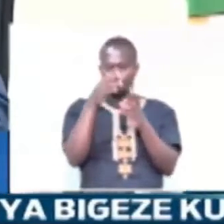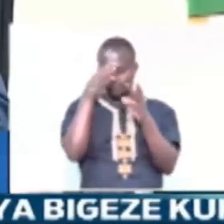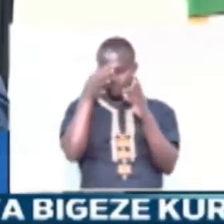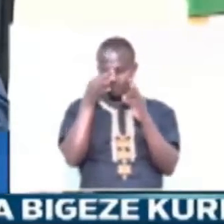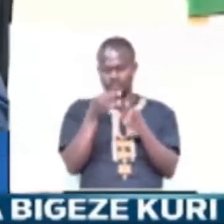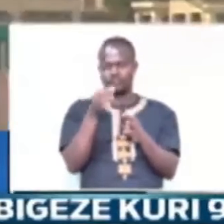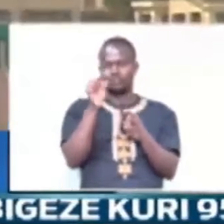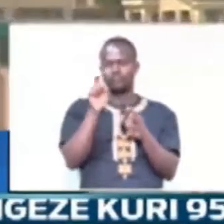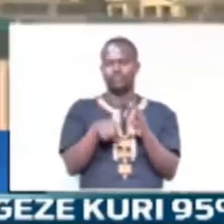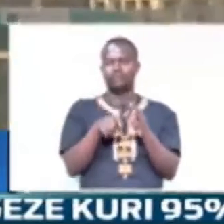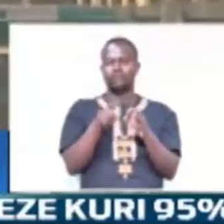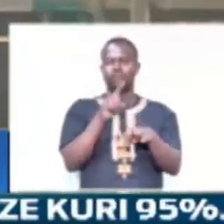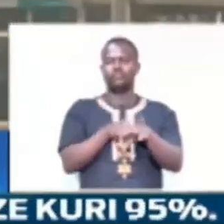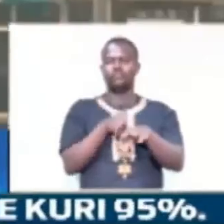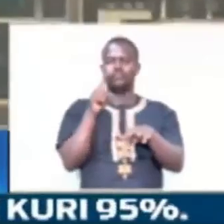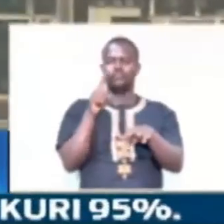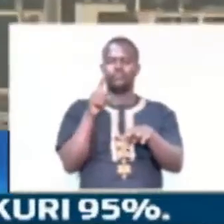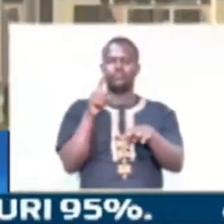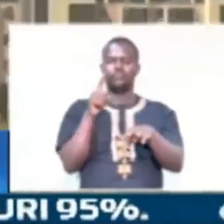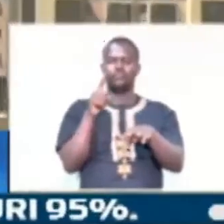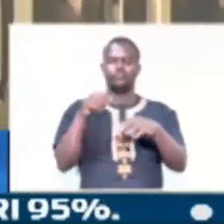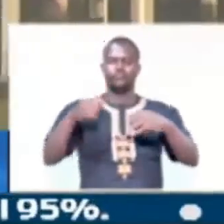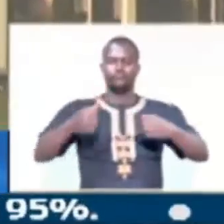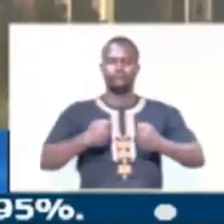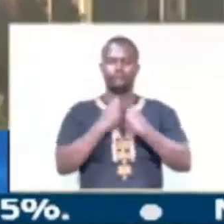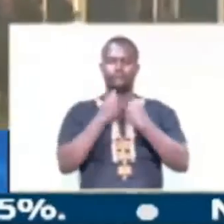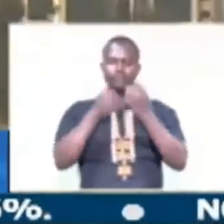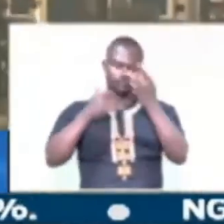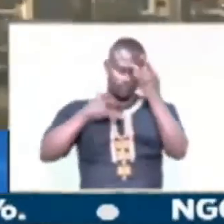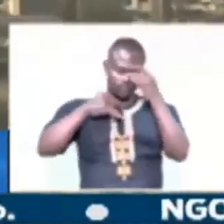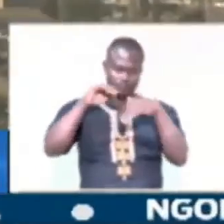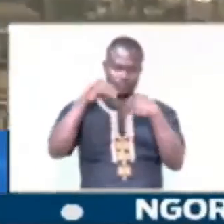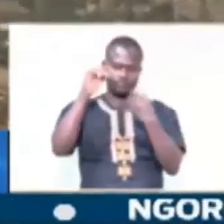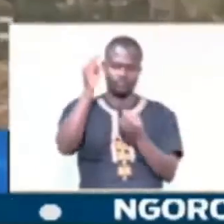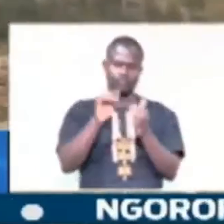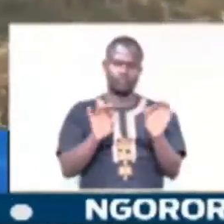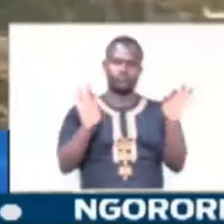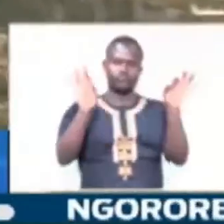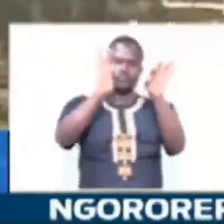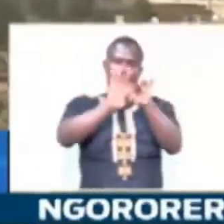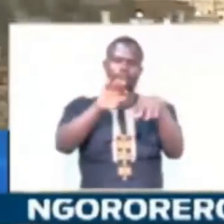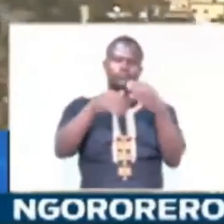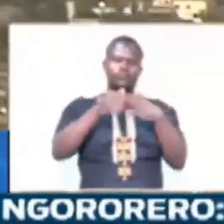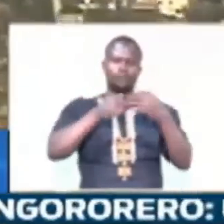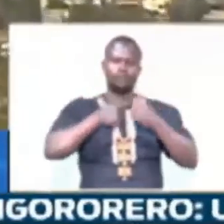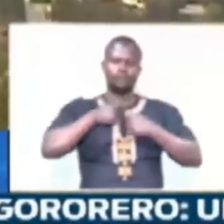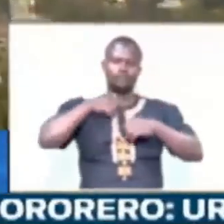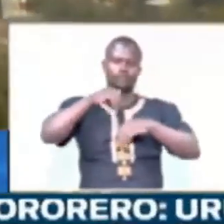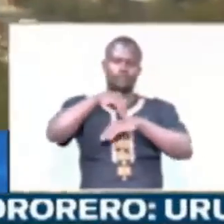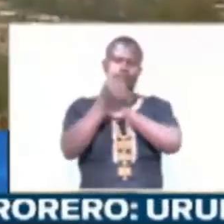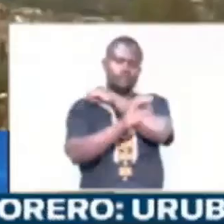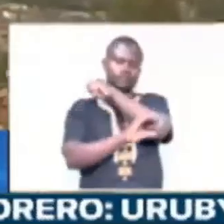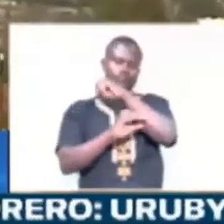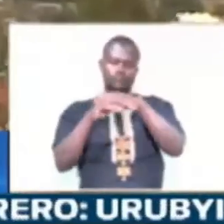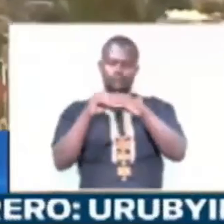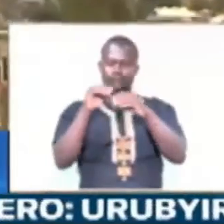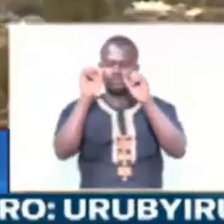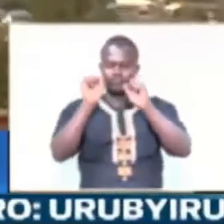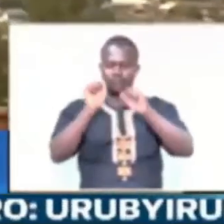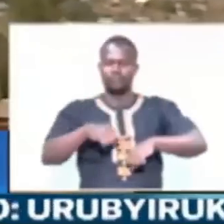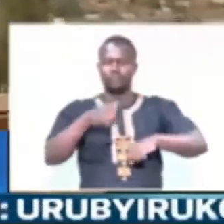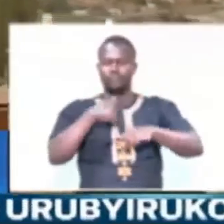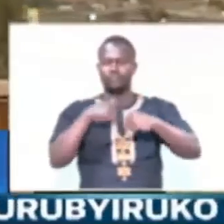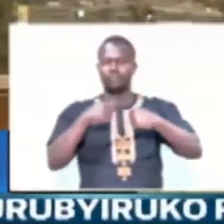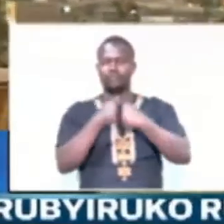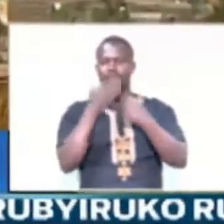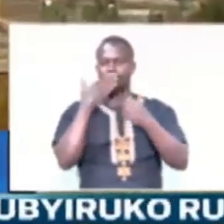zikwiye ku gihe Ingaruka z'icyorezo ku bucuruzi ndetse n'igabanuka ry'ibiciro by'ibicuruzwa u Rwanda rwohereza mu mahanga biri mu bishobora kuzagira